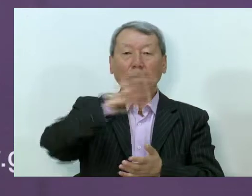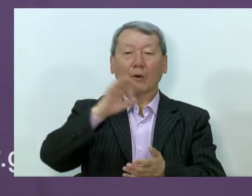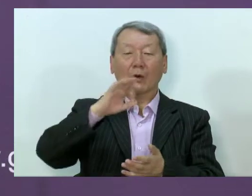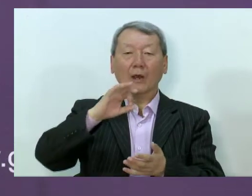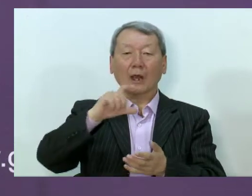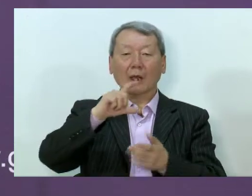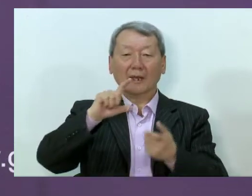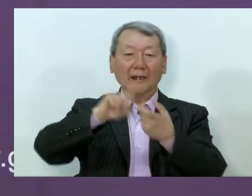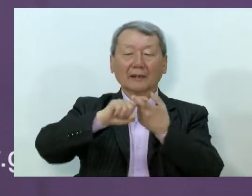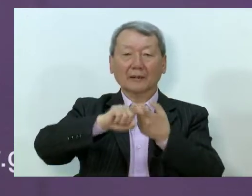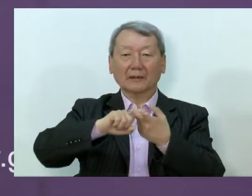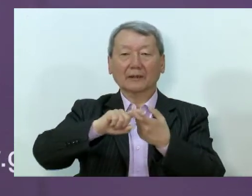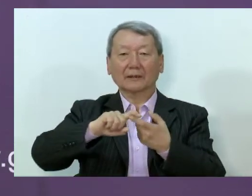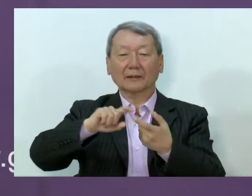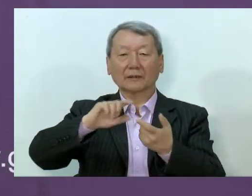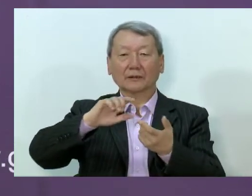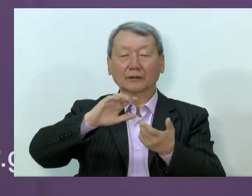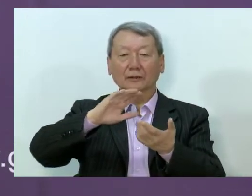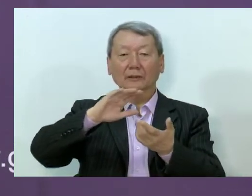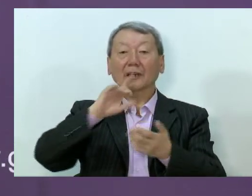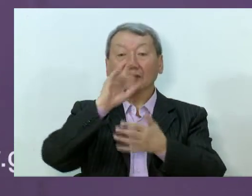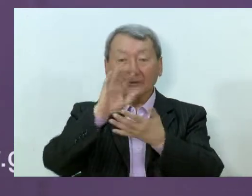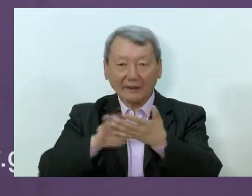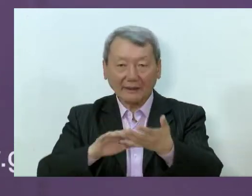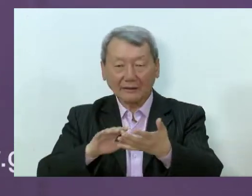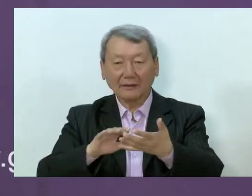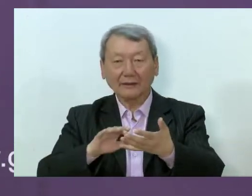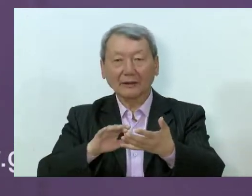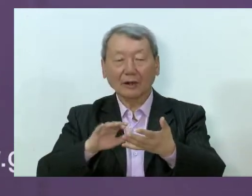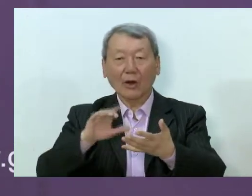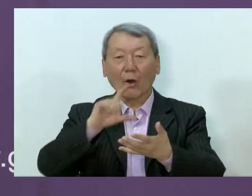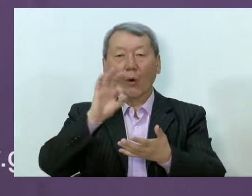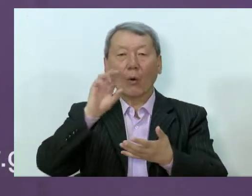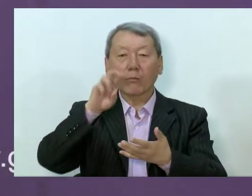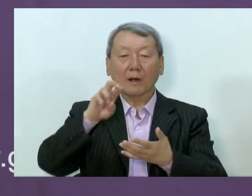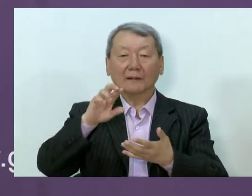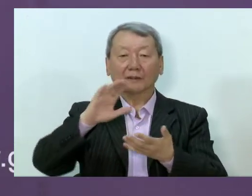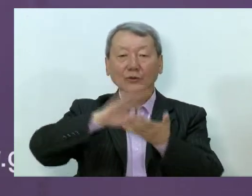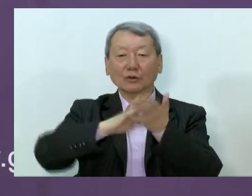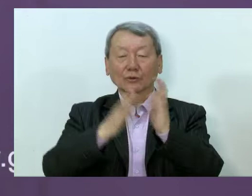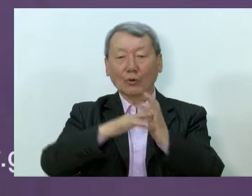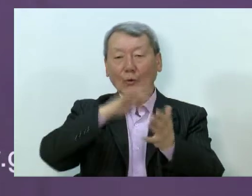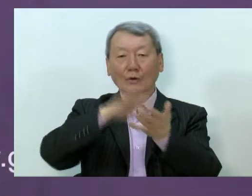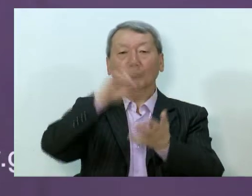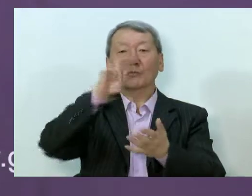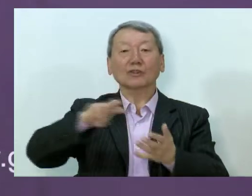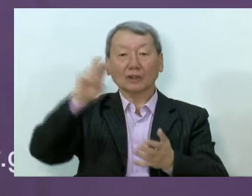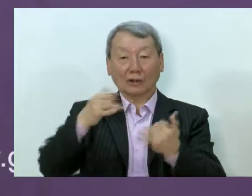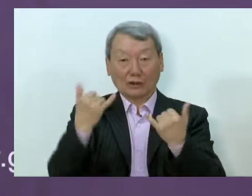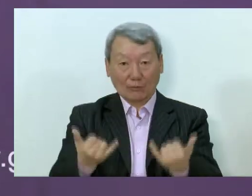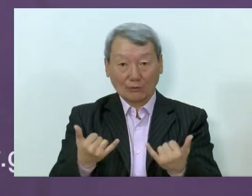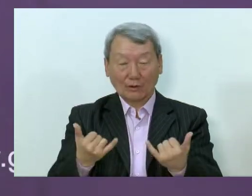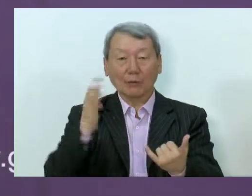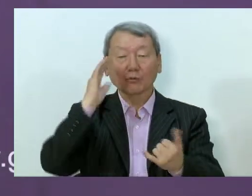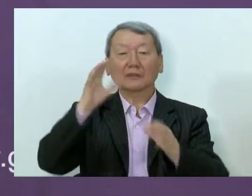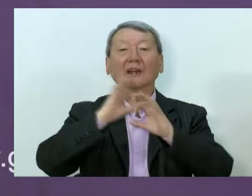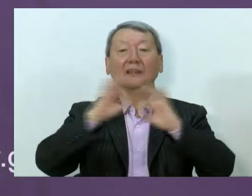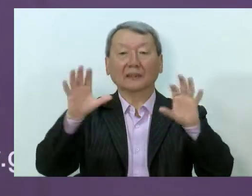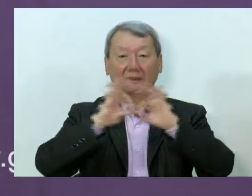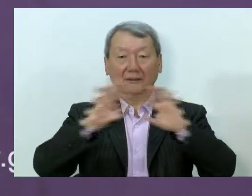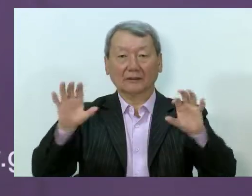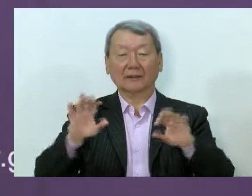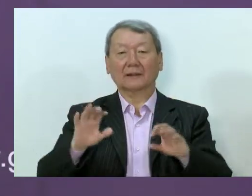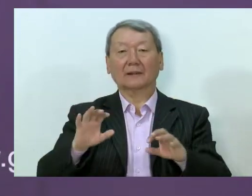эпидемиологической извиняюсь о ситуации в городе бишкек на сегодня нам расскажет